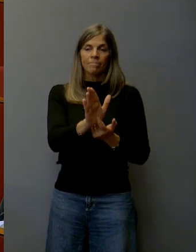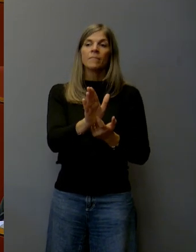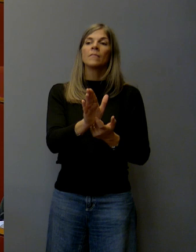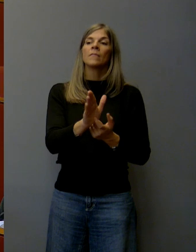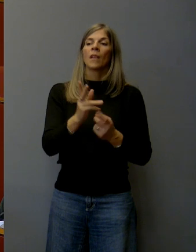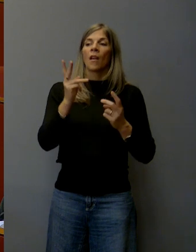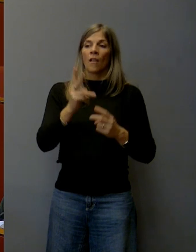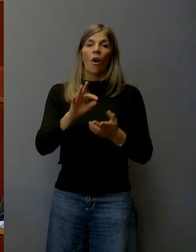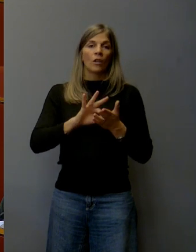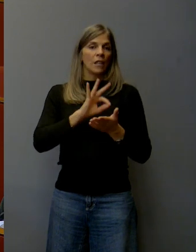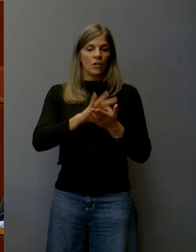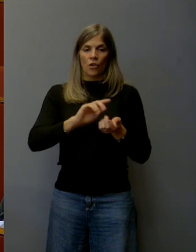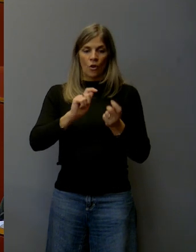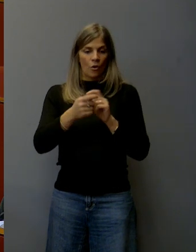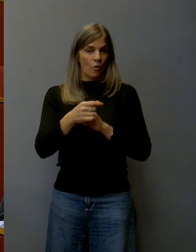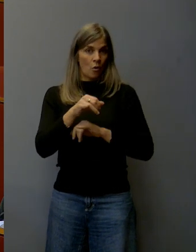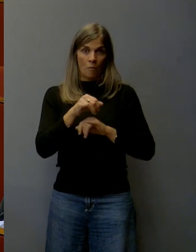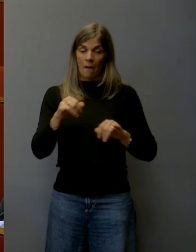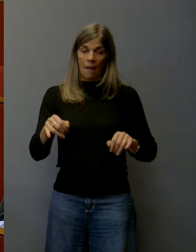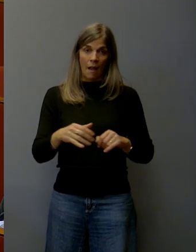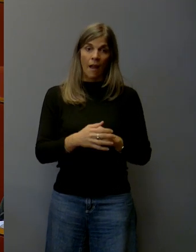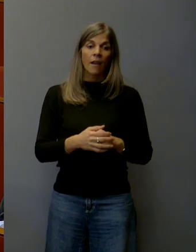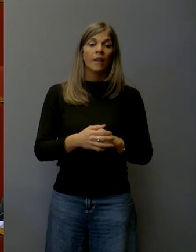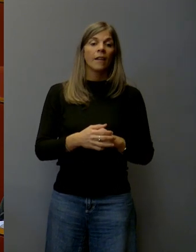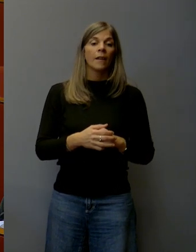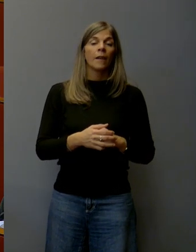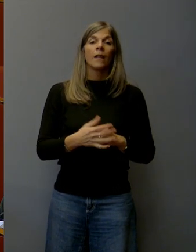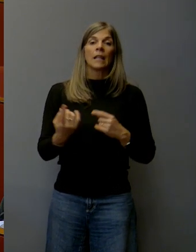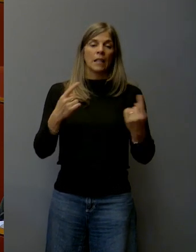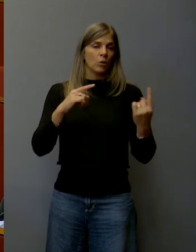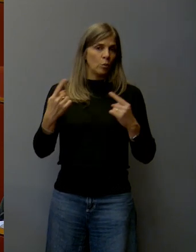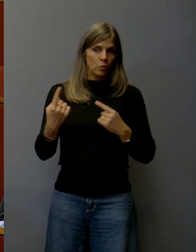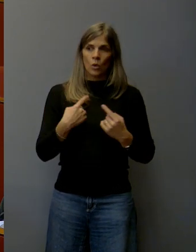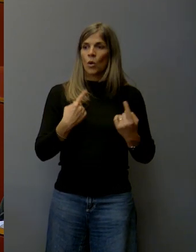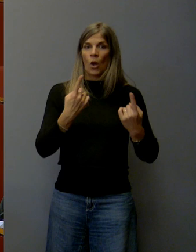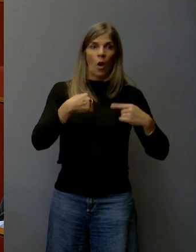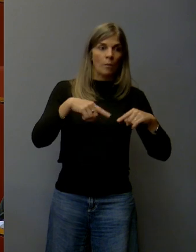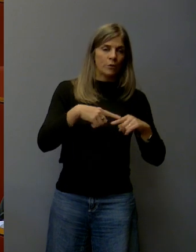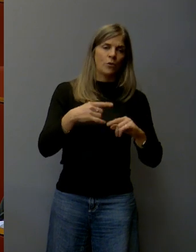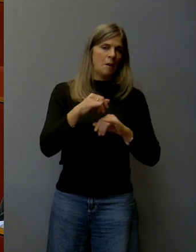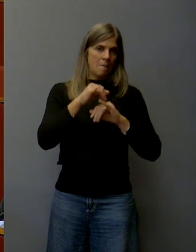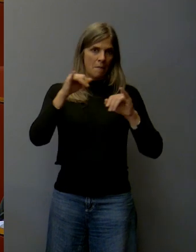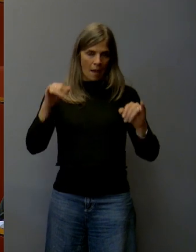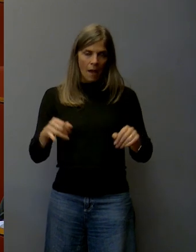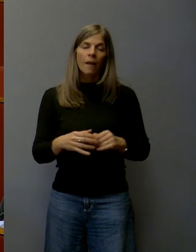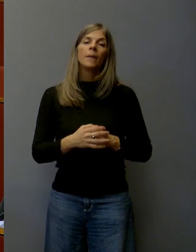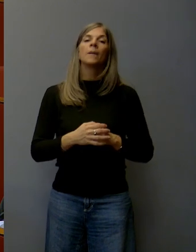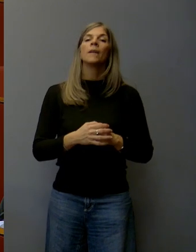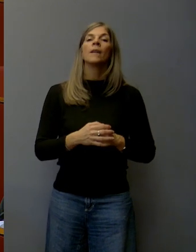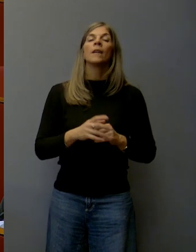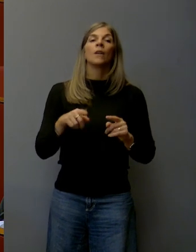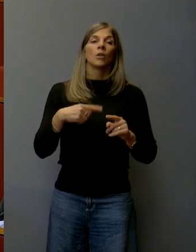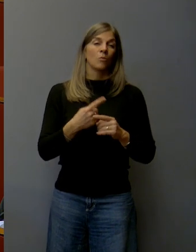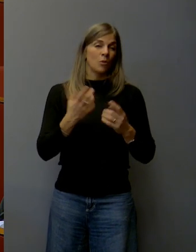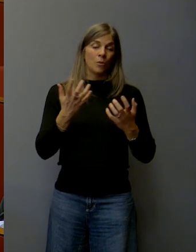mai stata messa all'ordine del giorno ovviamente non c'è mai stato una discussione in una commissione ovviamente perché immagino che